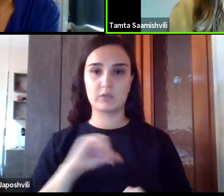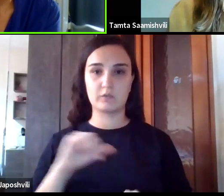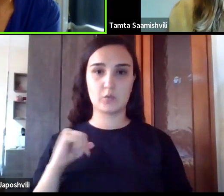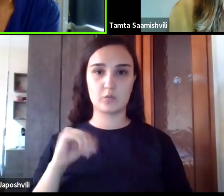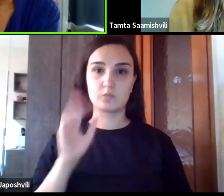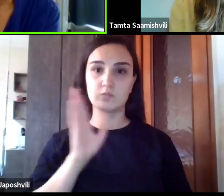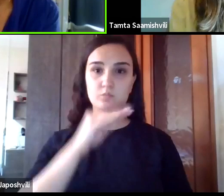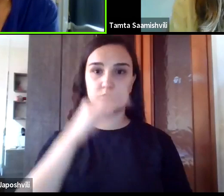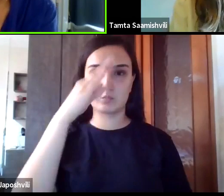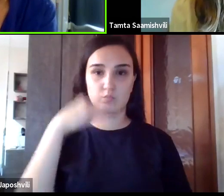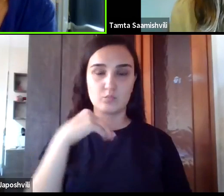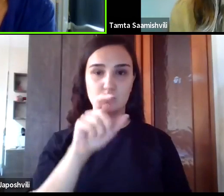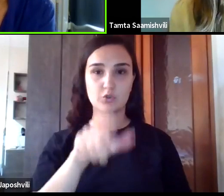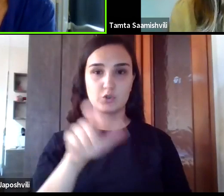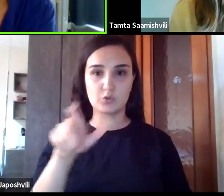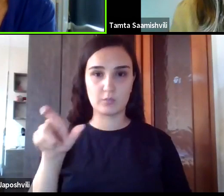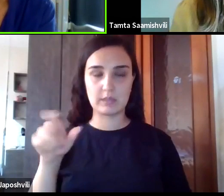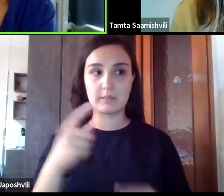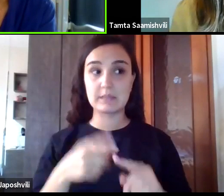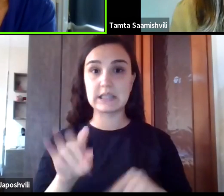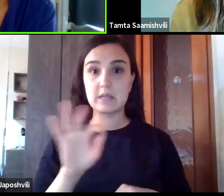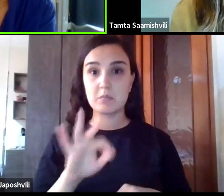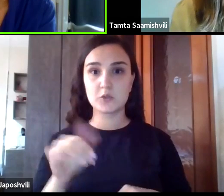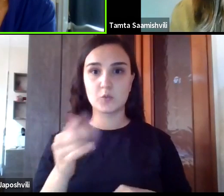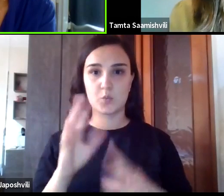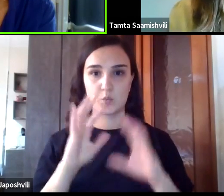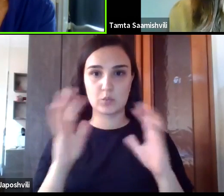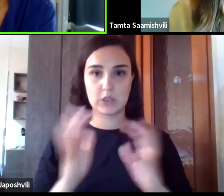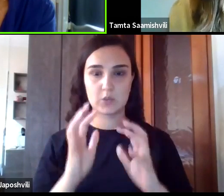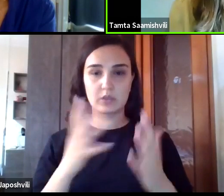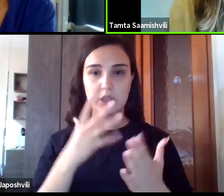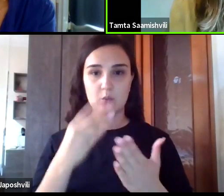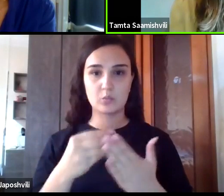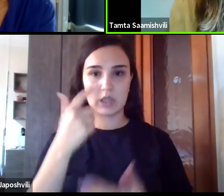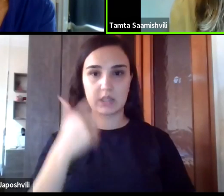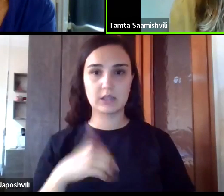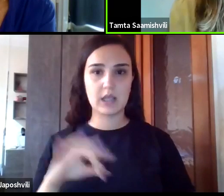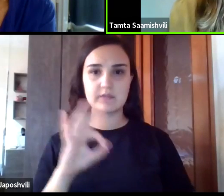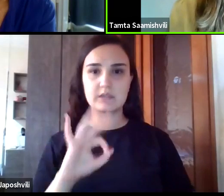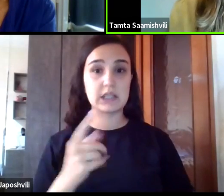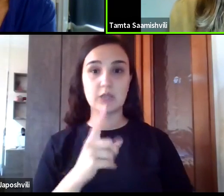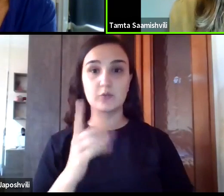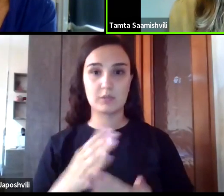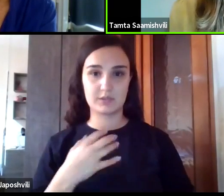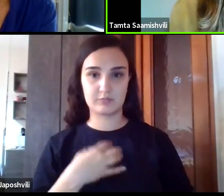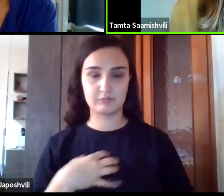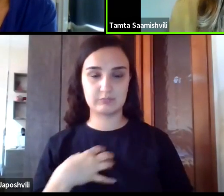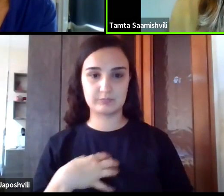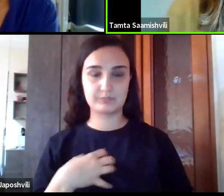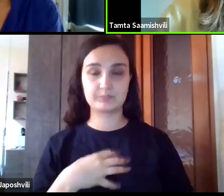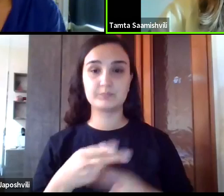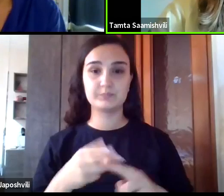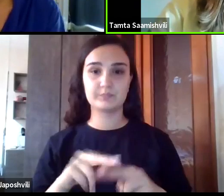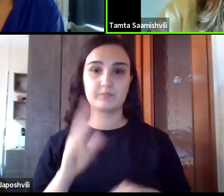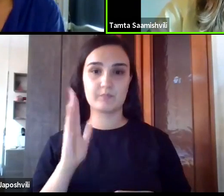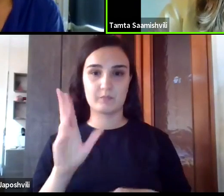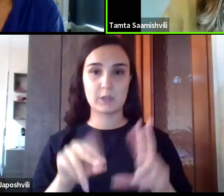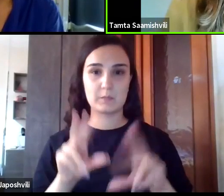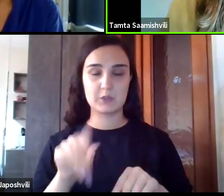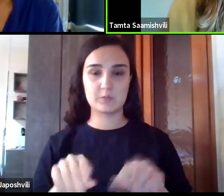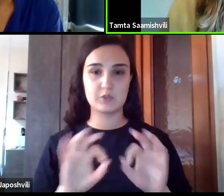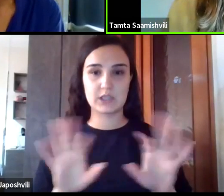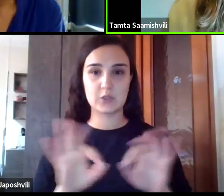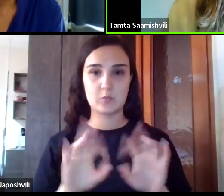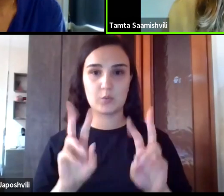ხო, იმაზე, თუ როგორ უნდა იზრუნონ მათ საკუთარ თავზე და რატომ არის ეს მნიშვნელოვანი. აი ეს იქნება პრინციპში დღევანდელი ჩვენი სასაუბრო